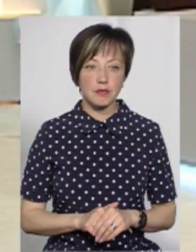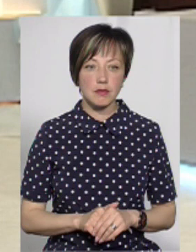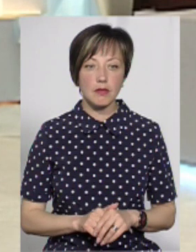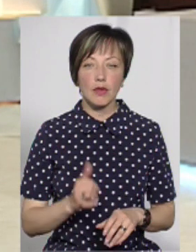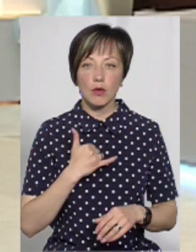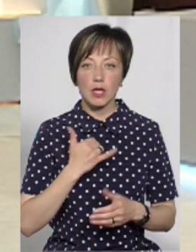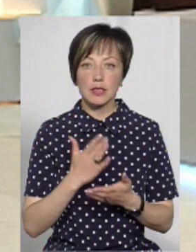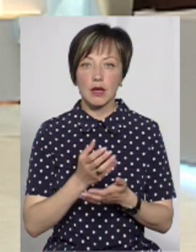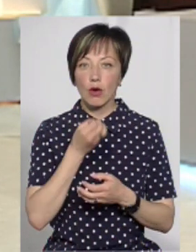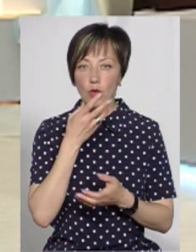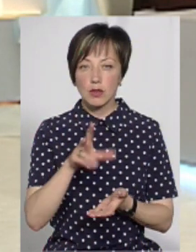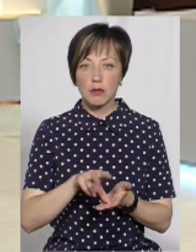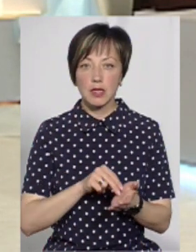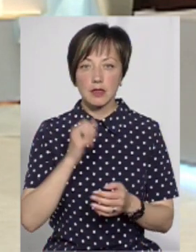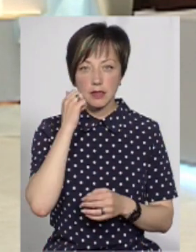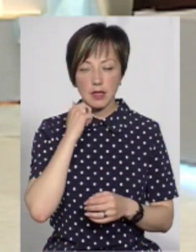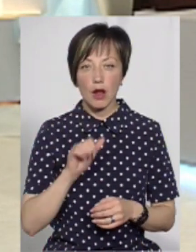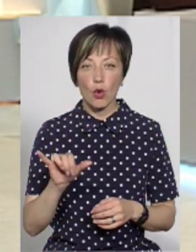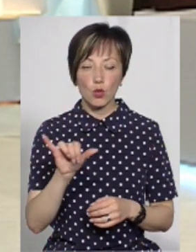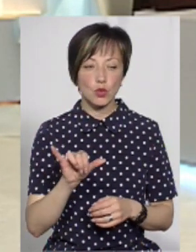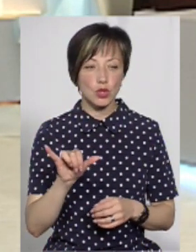У нас є, наприклад, хороший приклад по Старій Ужиці.